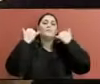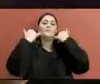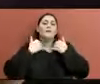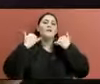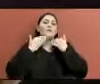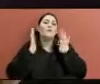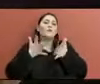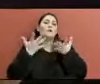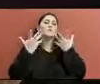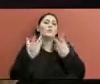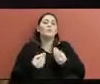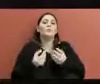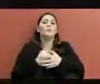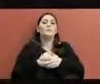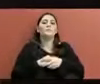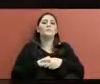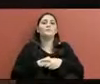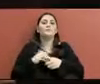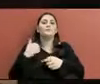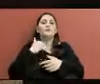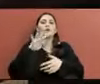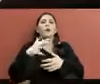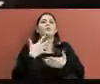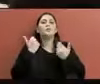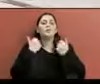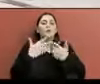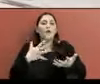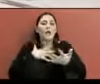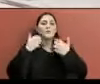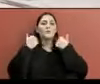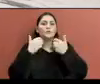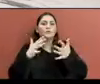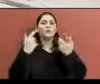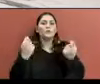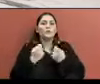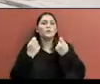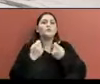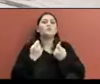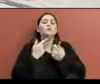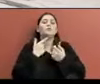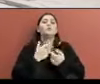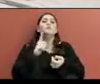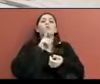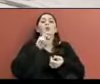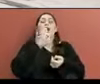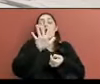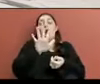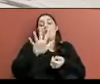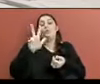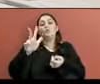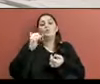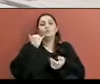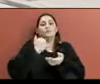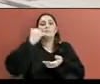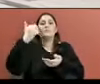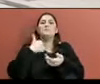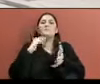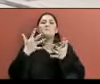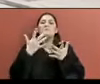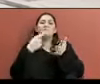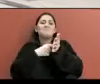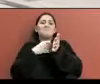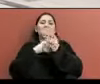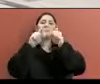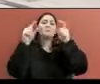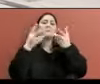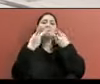türlü imkanı az önce dediğim gibi seferber ediyoruz. 153'ü bir gün öncesinde bizi arayıp benim İstanbul'da falanca hastanede randevum